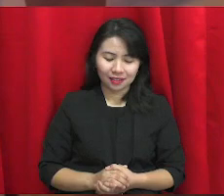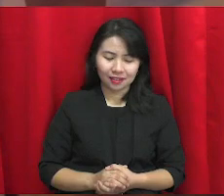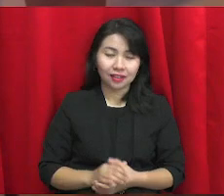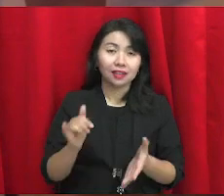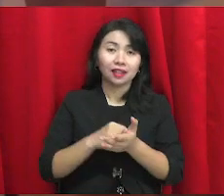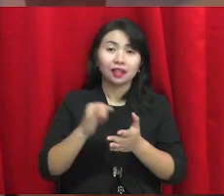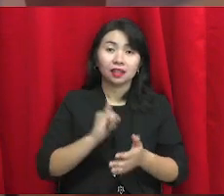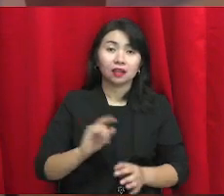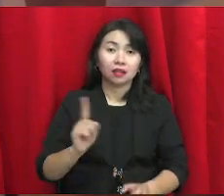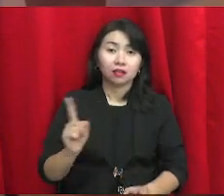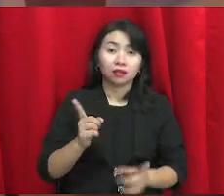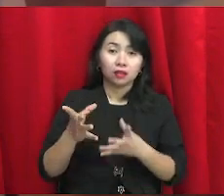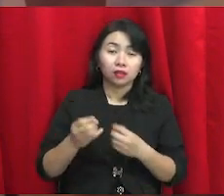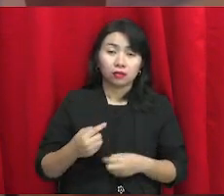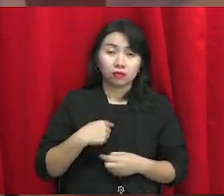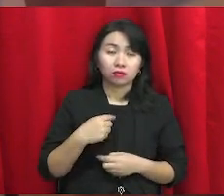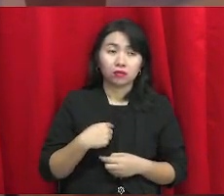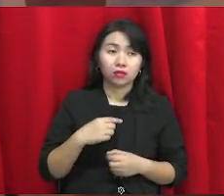na